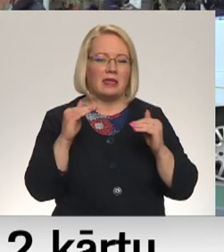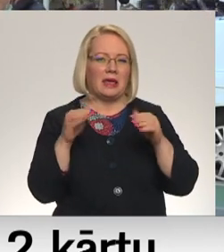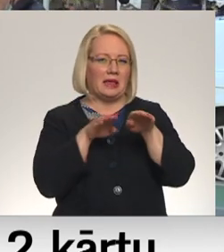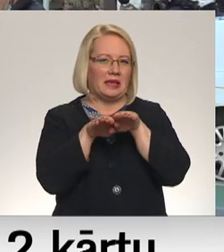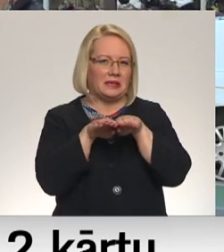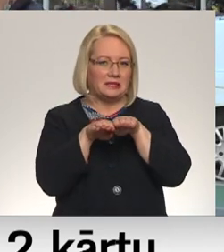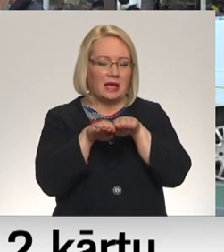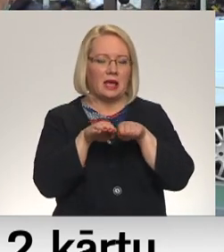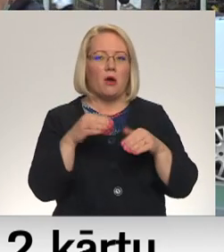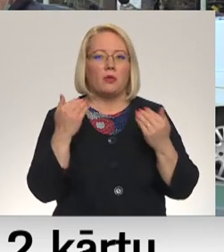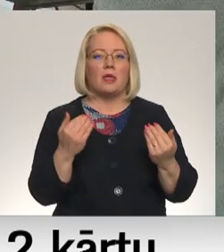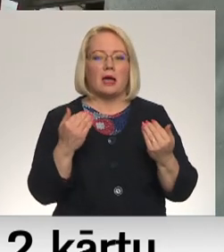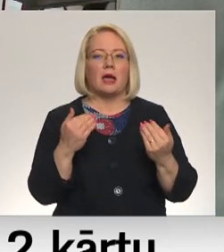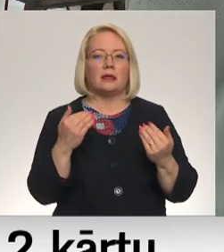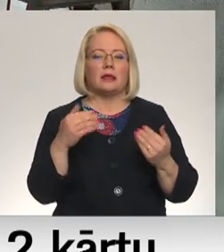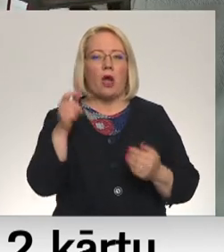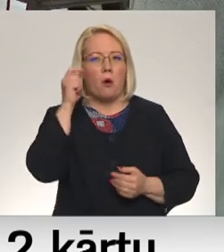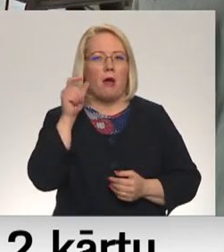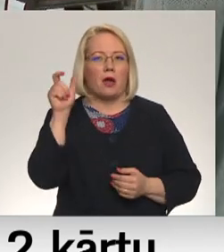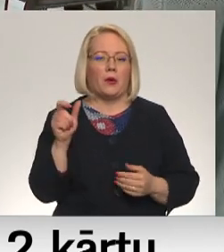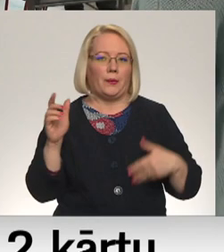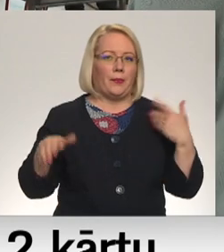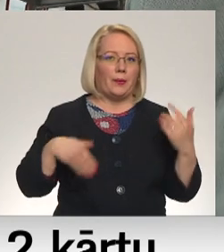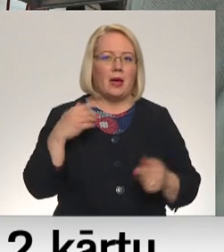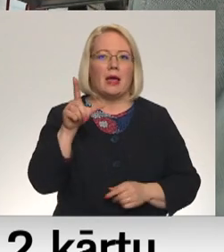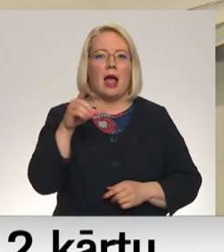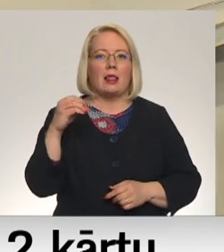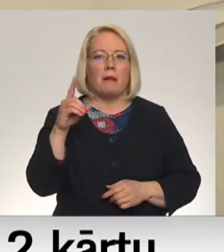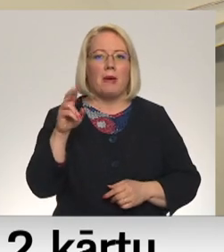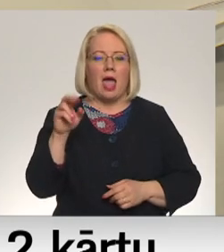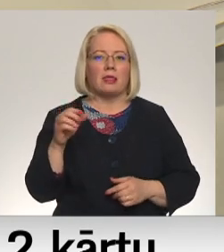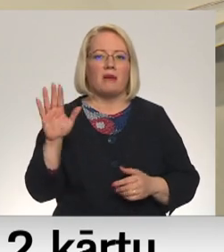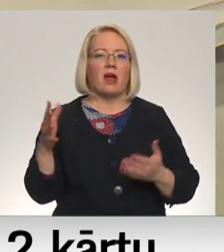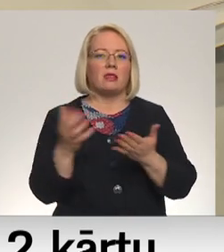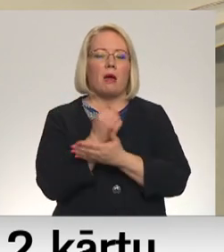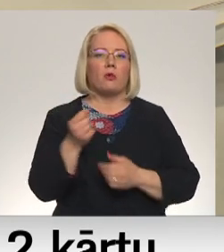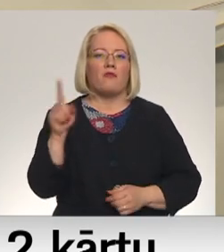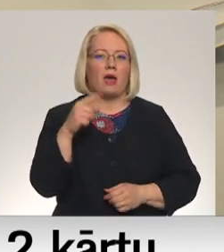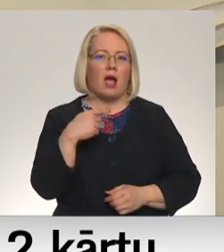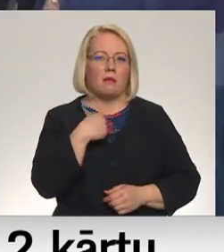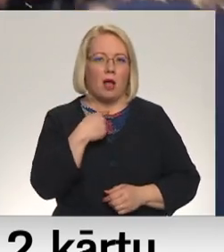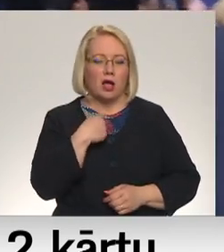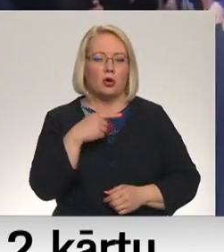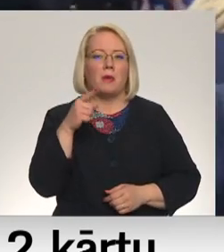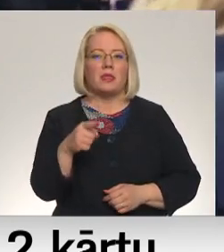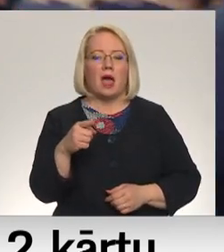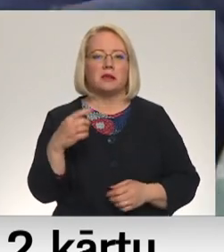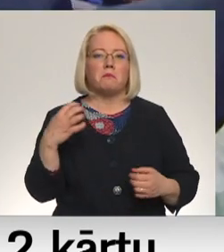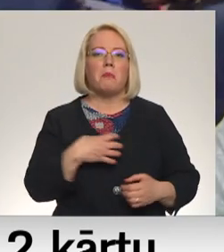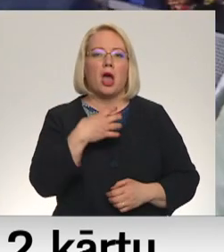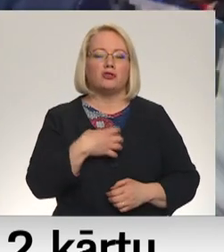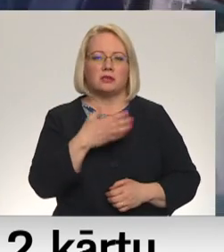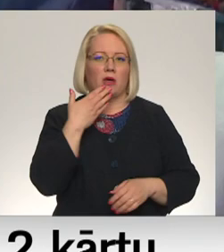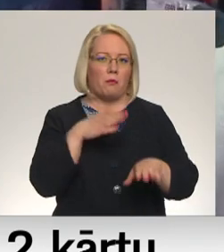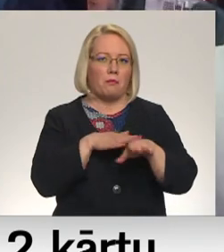tad viena daļa uztraukusies, ka Le Pen varētu iegūt vairāk nekā Macrons. Šīs te bažas nav piepildījušās. Macrona pārsvars